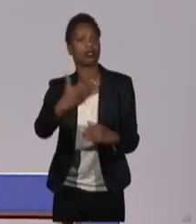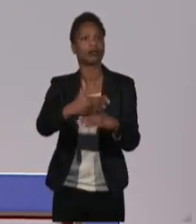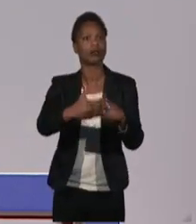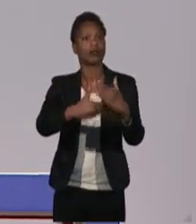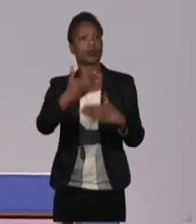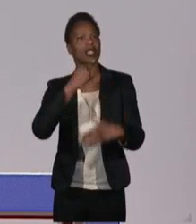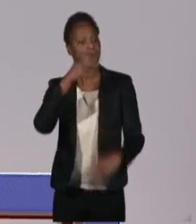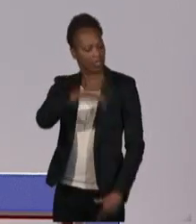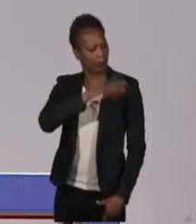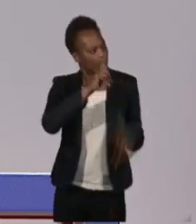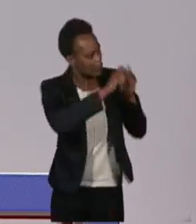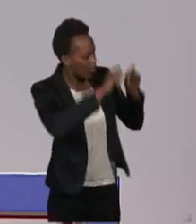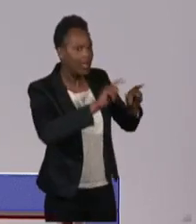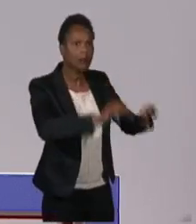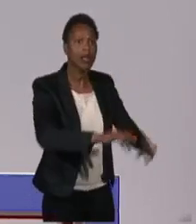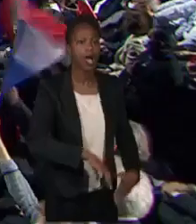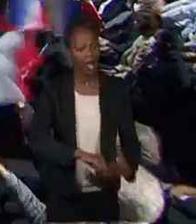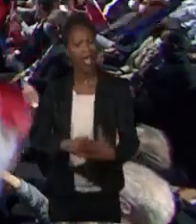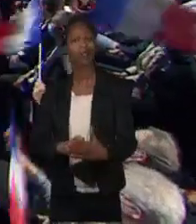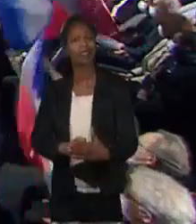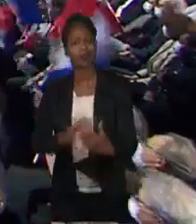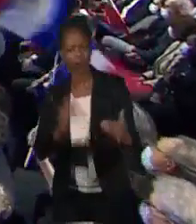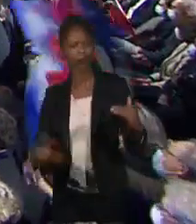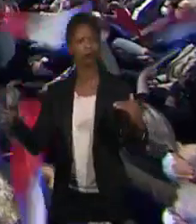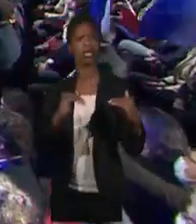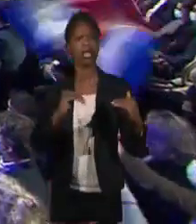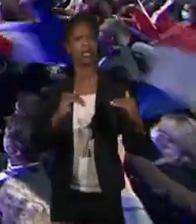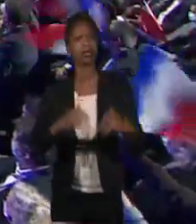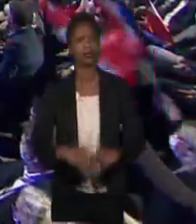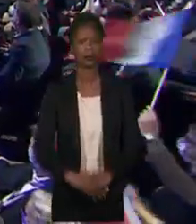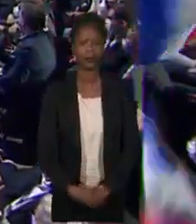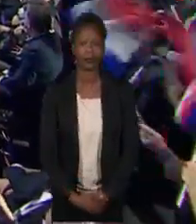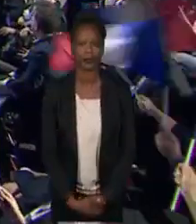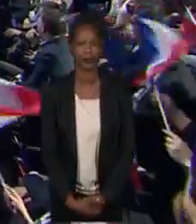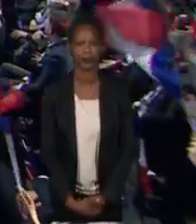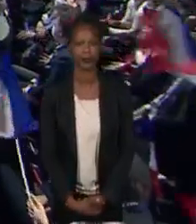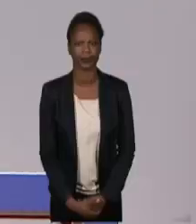du respect du professeur, celle de l'exigence, celle de l'égalité des chances.